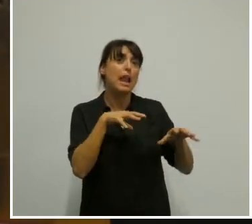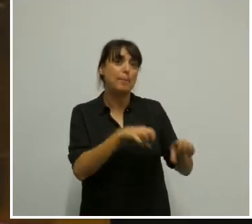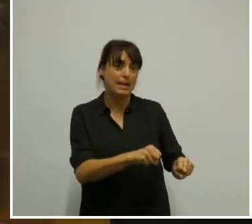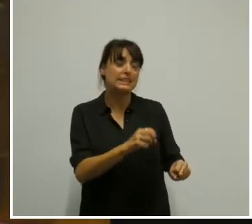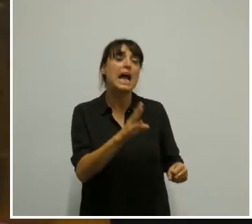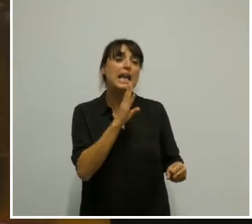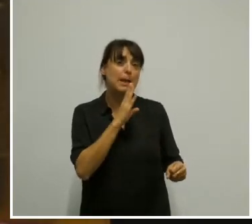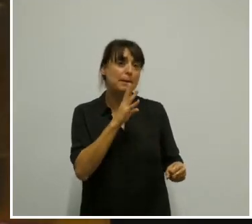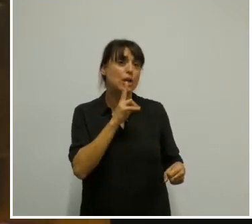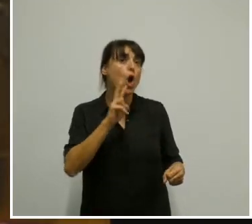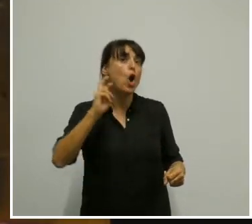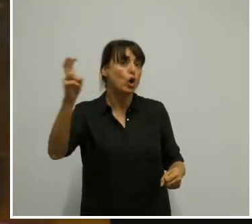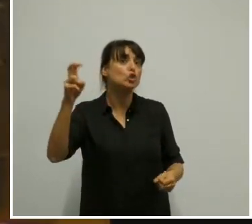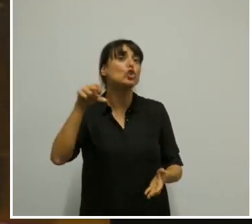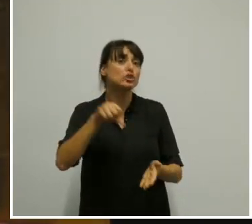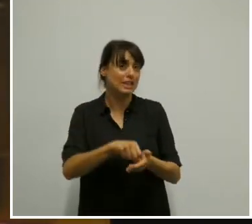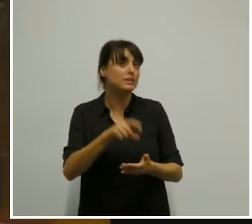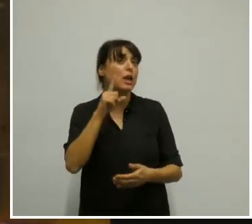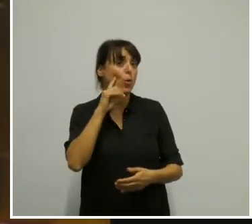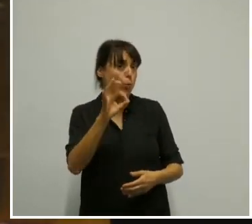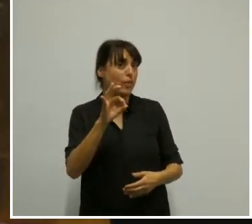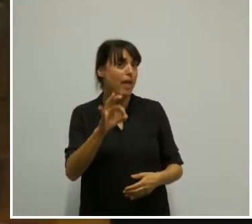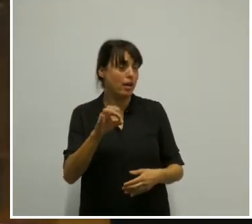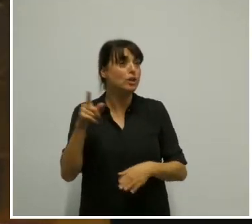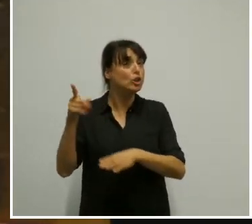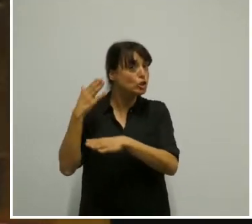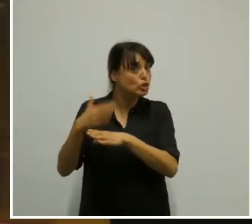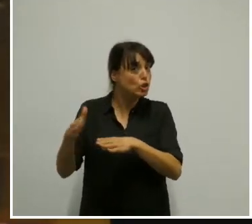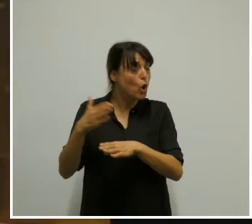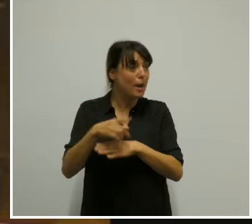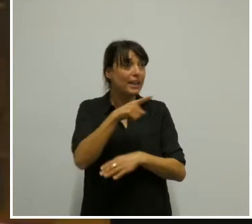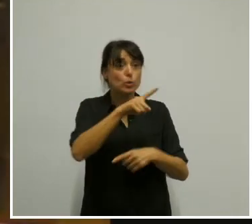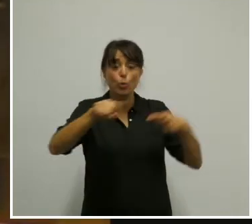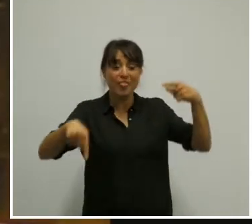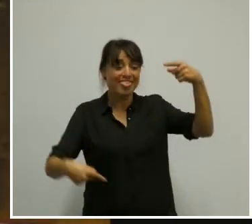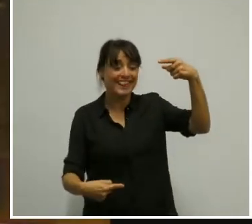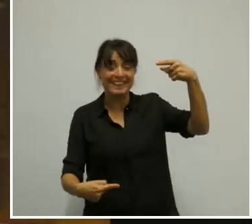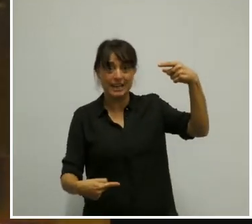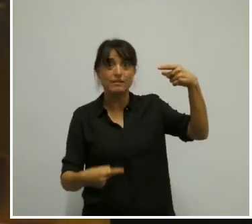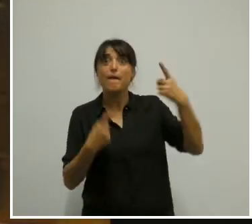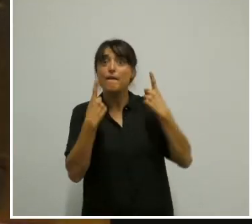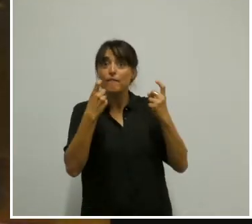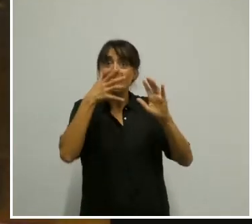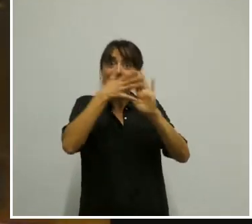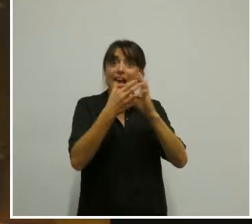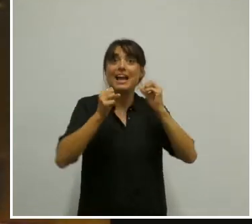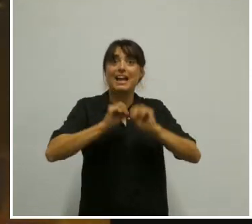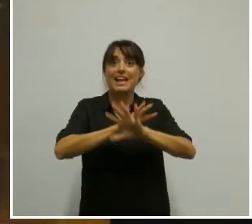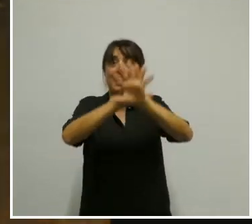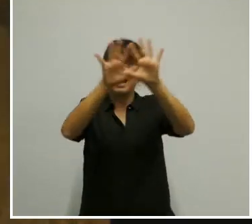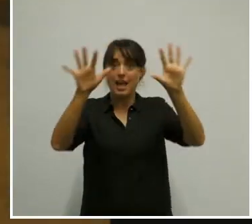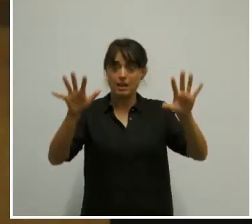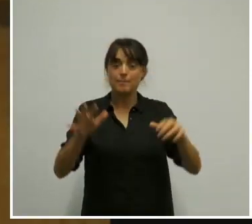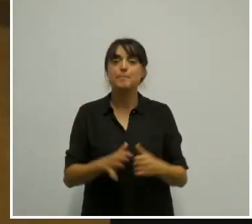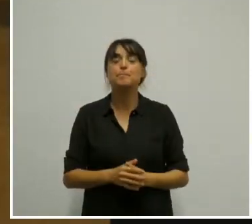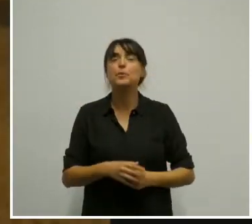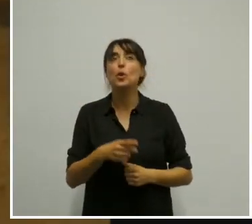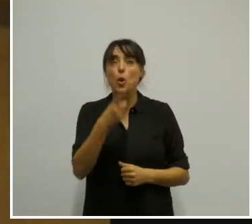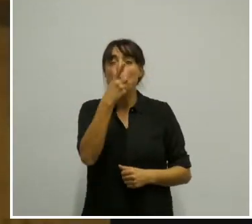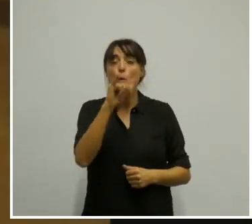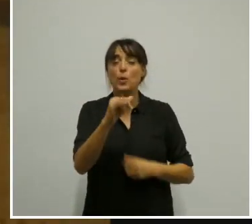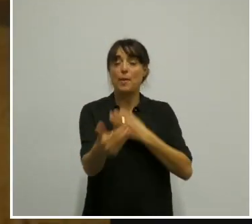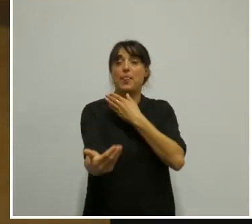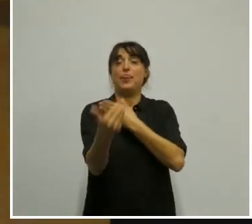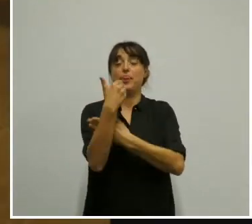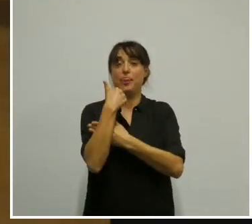han de donar un altre centre on hi hagi vacant i va per darrere de tothom. El que ens va sobtar en aquella ocasió és que era un alumne amb primera opció al nostre